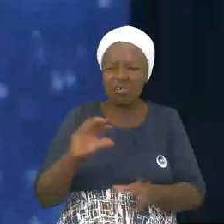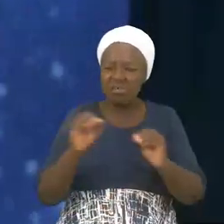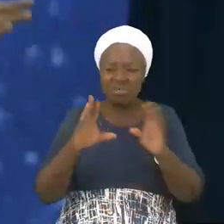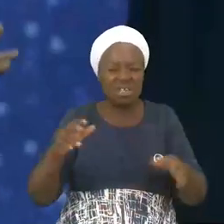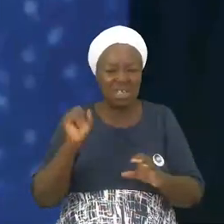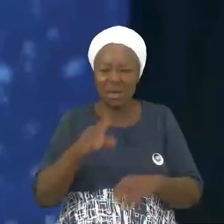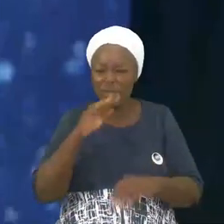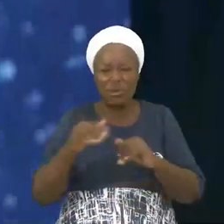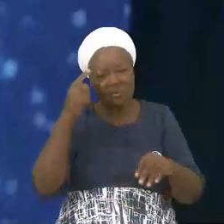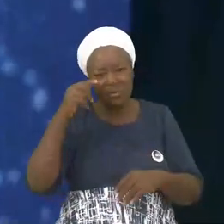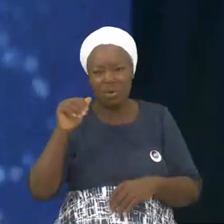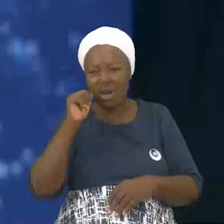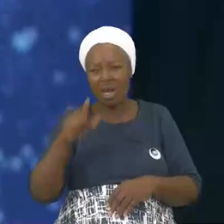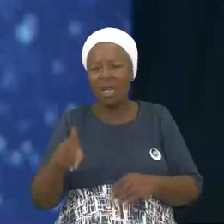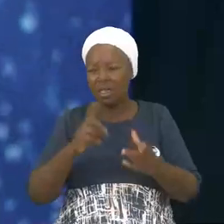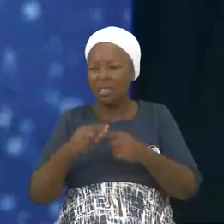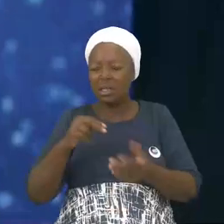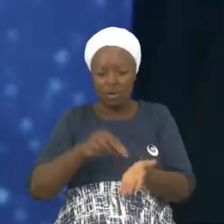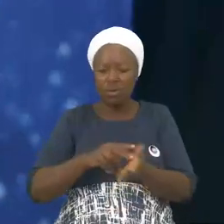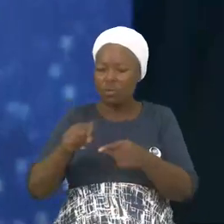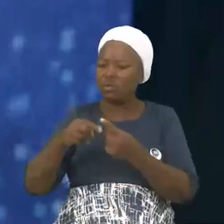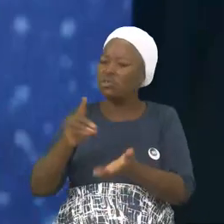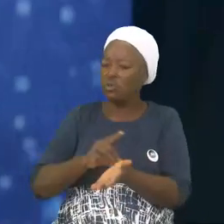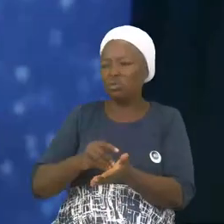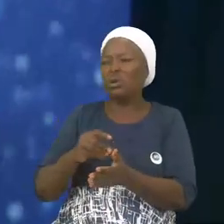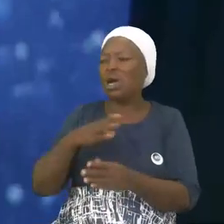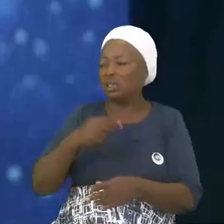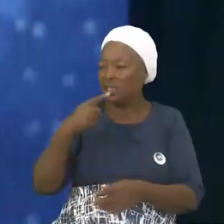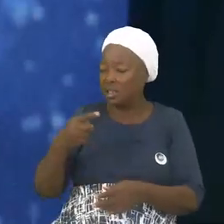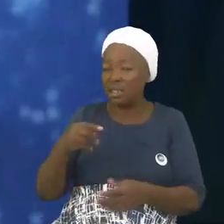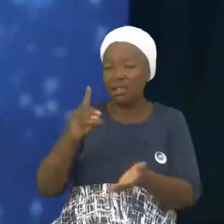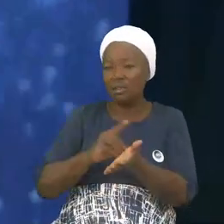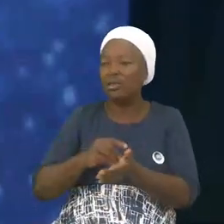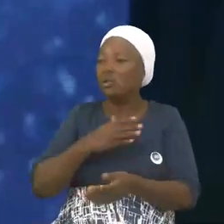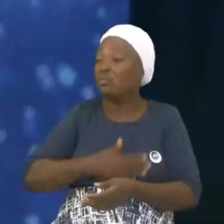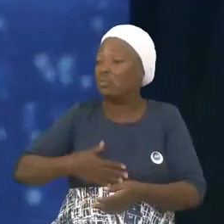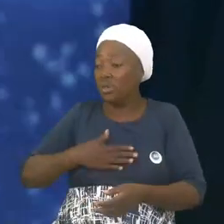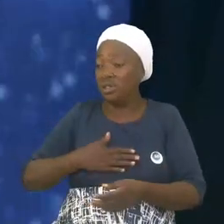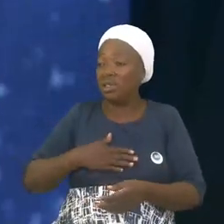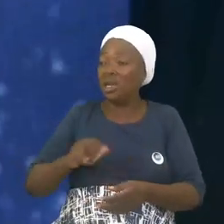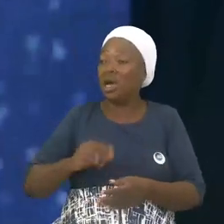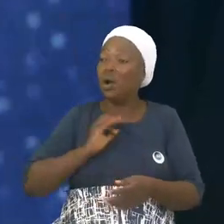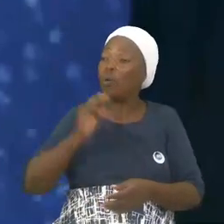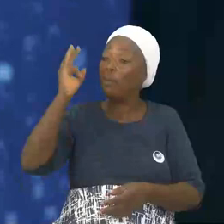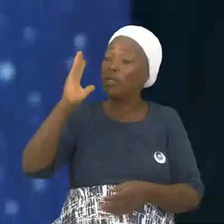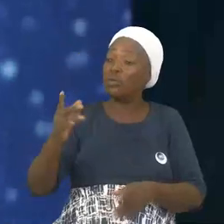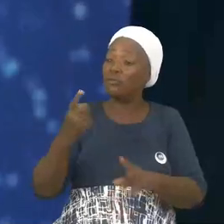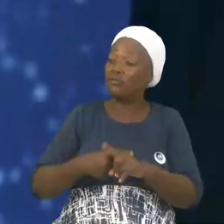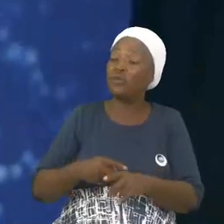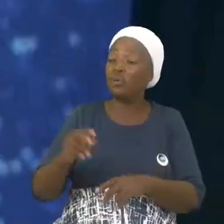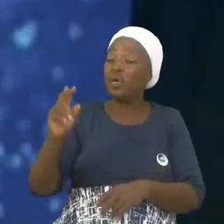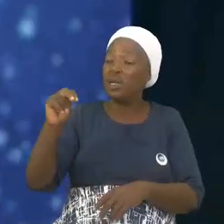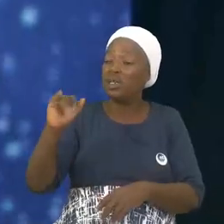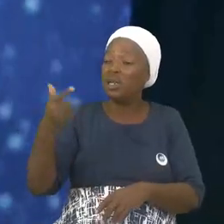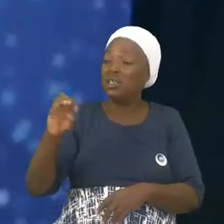Cette femme coréenne, rien ne pouvait être fait pour elle. Alors l'infirmière allait voir le docteur pour dire, docteur,